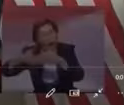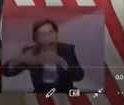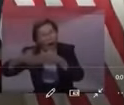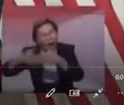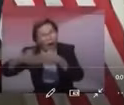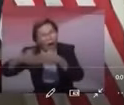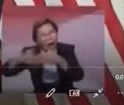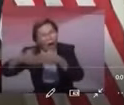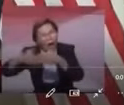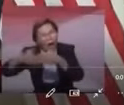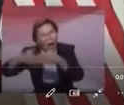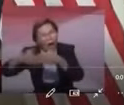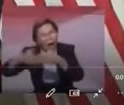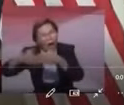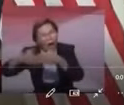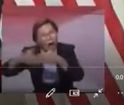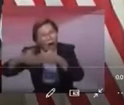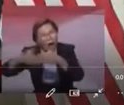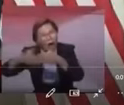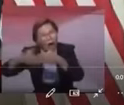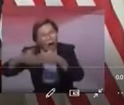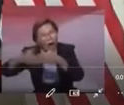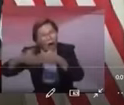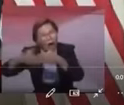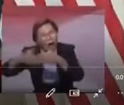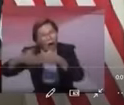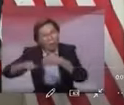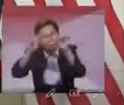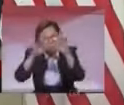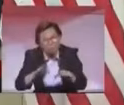cannot guarantee that they are not infected after taking the test.